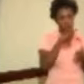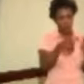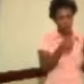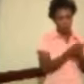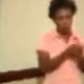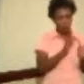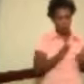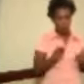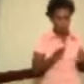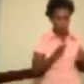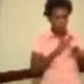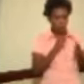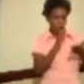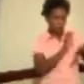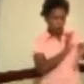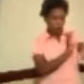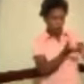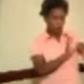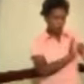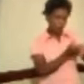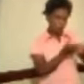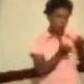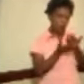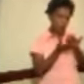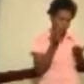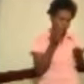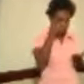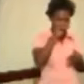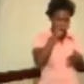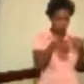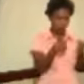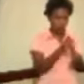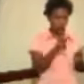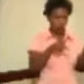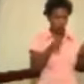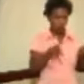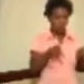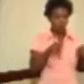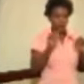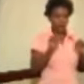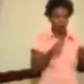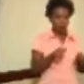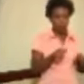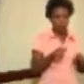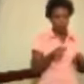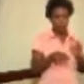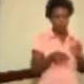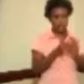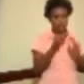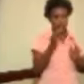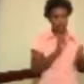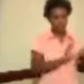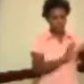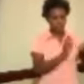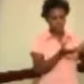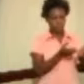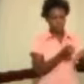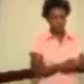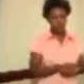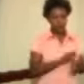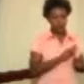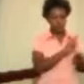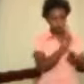nous et rendre accès à facile pour tout le monde dans Port-au-Prince, mais au-delà tout de Port-au-Prince. Monsieur Martelly, en une minute s'il vous